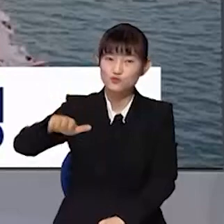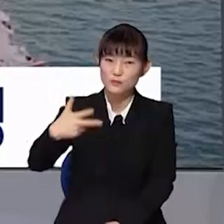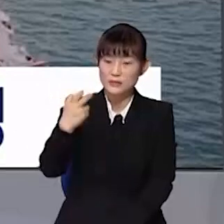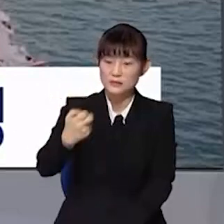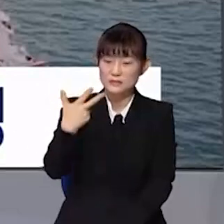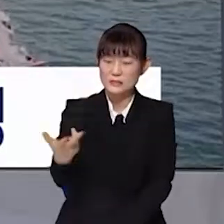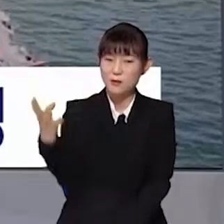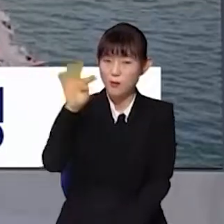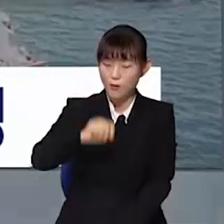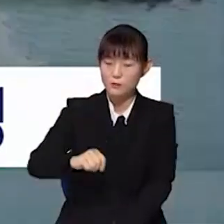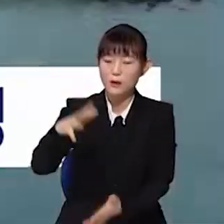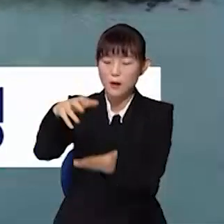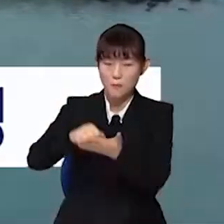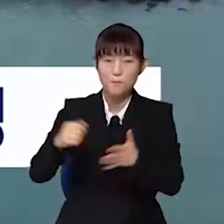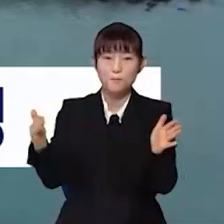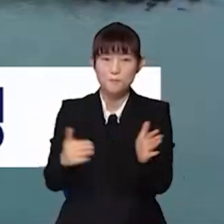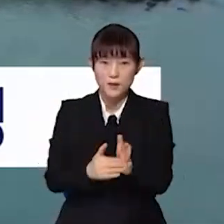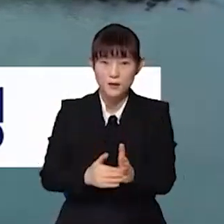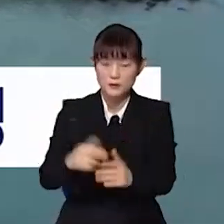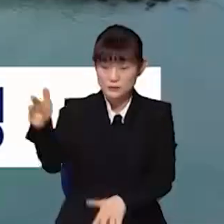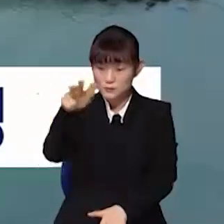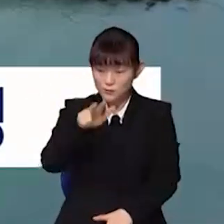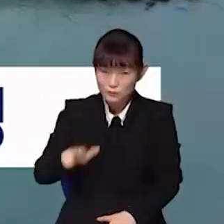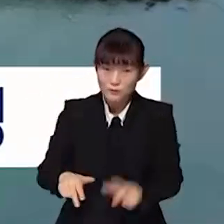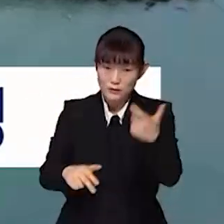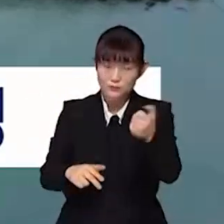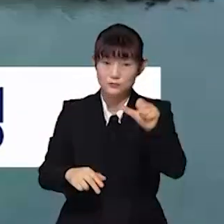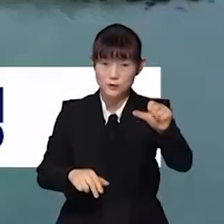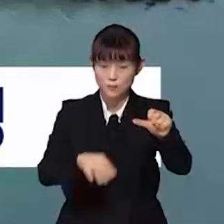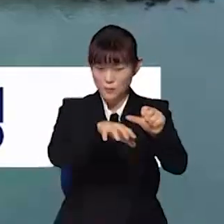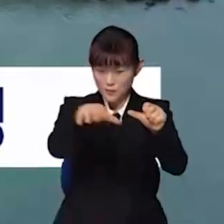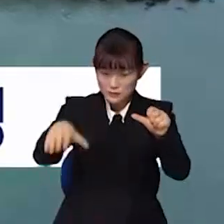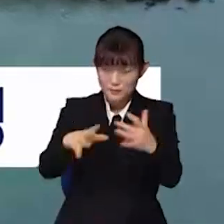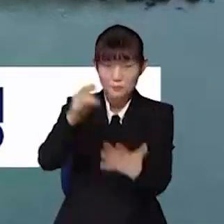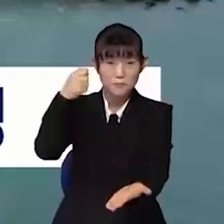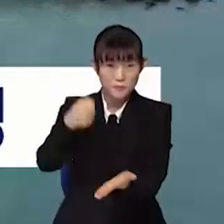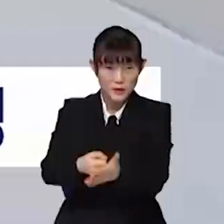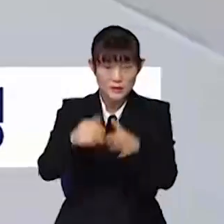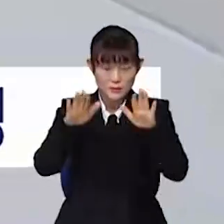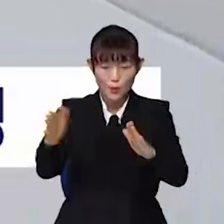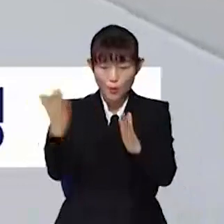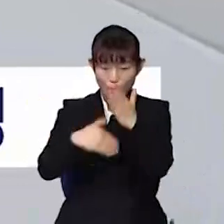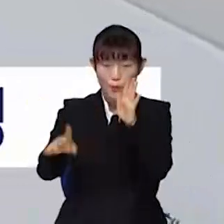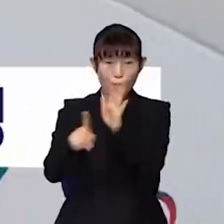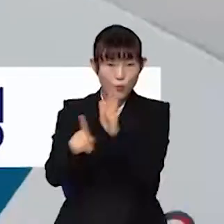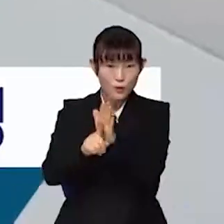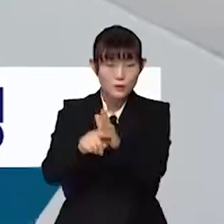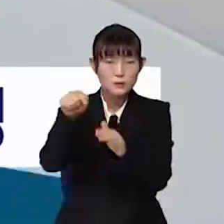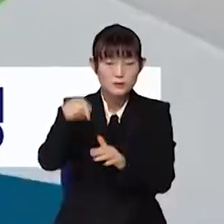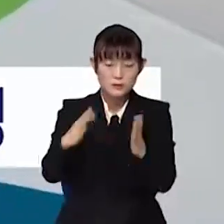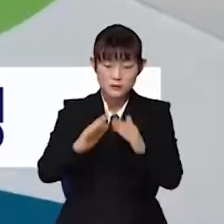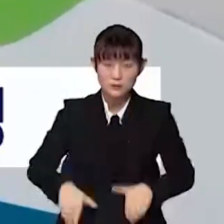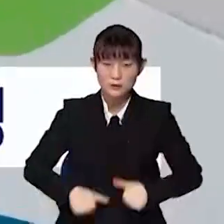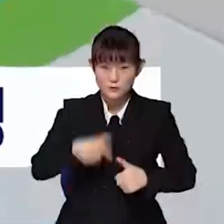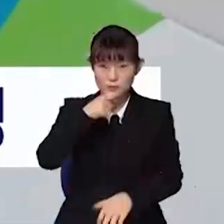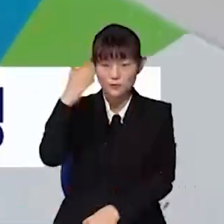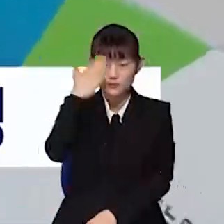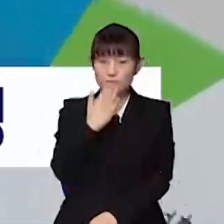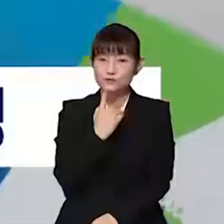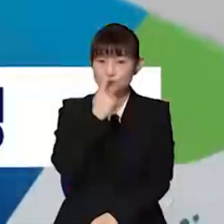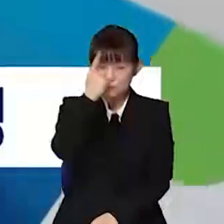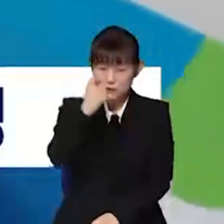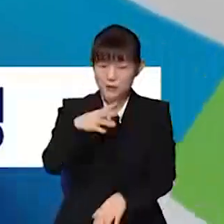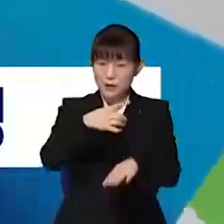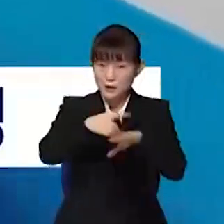원을 확보하게 됐습니다. 전국에서 65곳을 선정하는 이번 공모에서 전남은 여수와 순천,